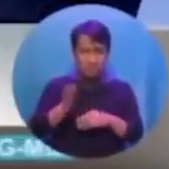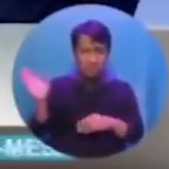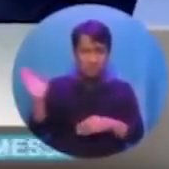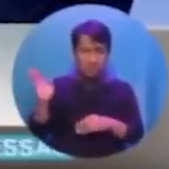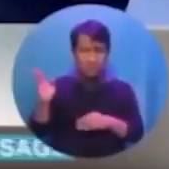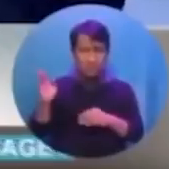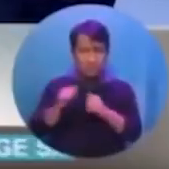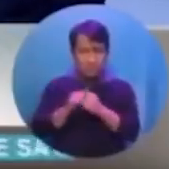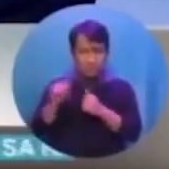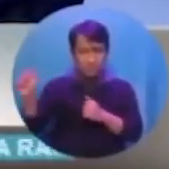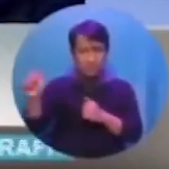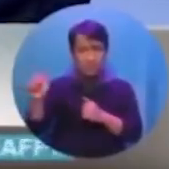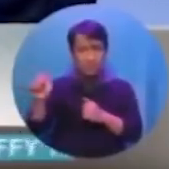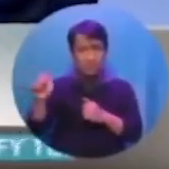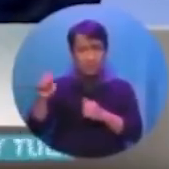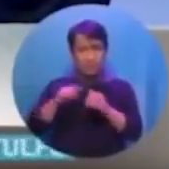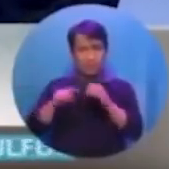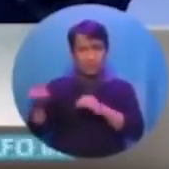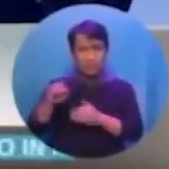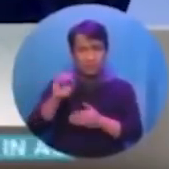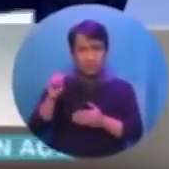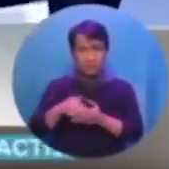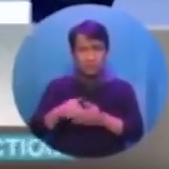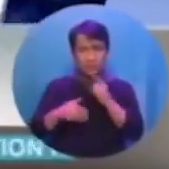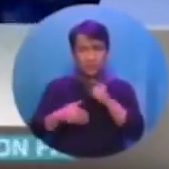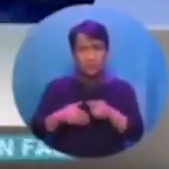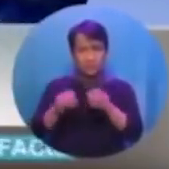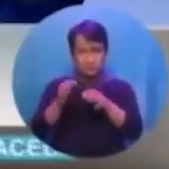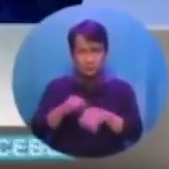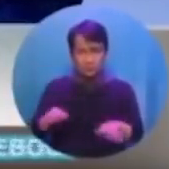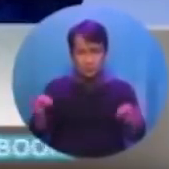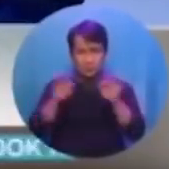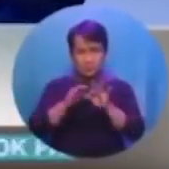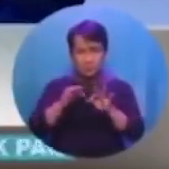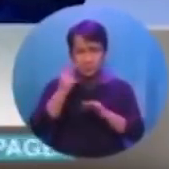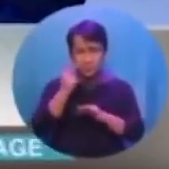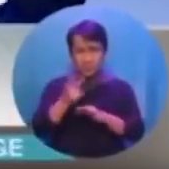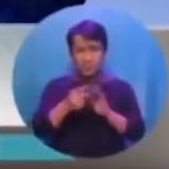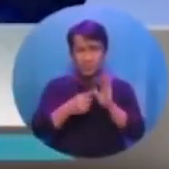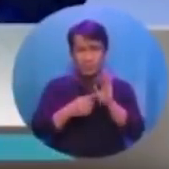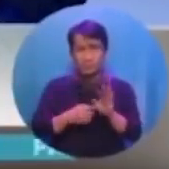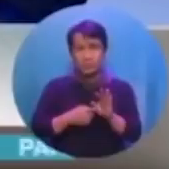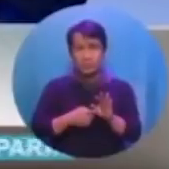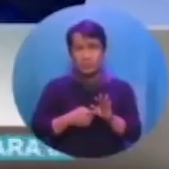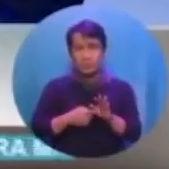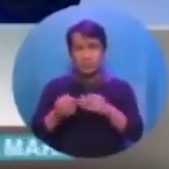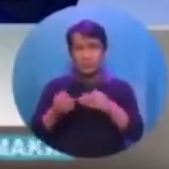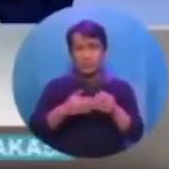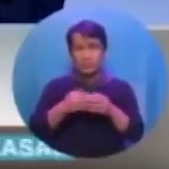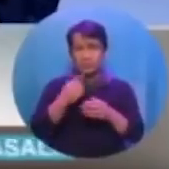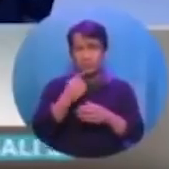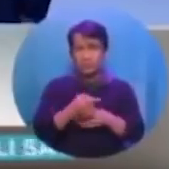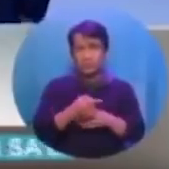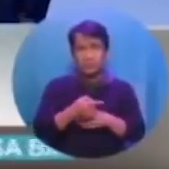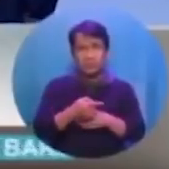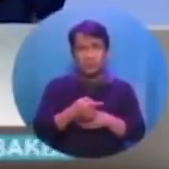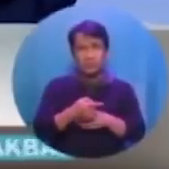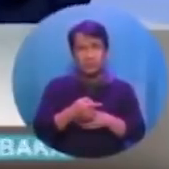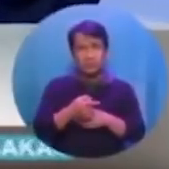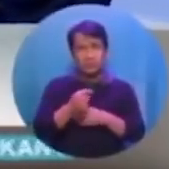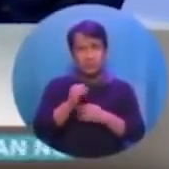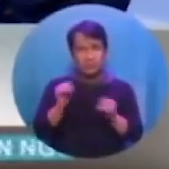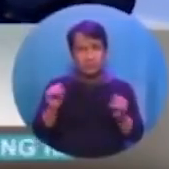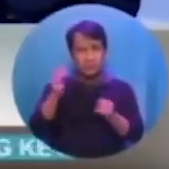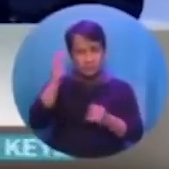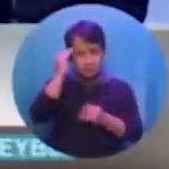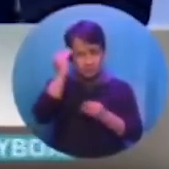mga nandukot at nakatakas na. But importante rito, Major, sana keep on investigating hanggang sa magkaroon kayo ng magandang lead at yan